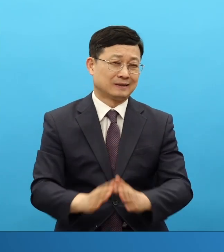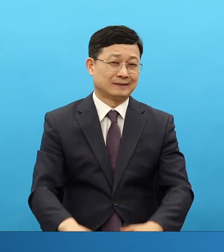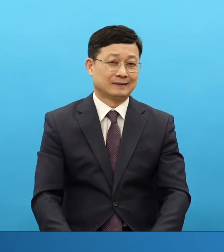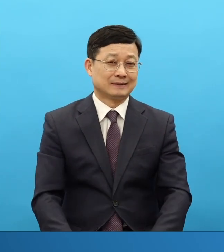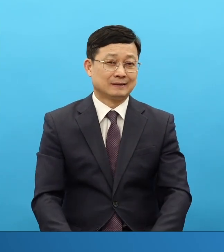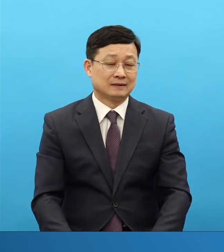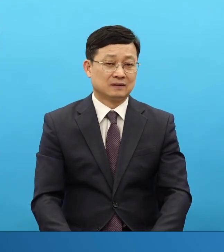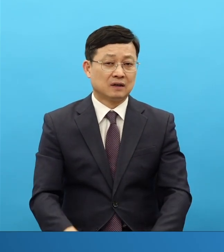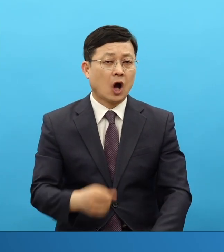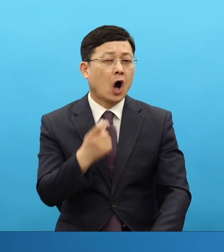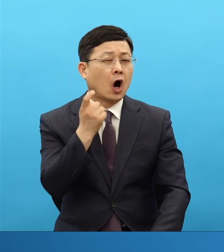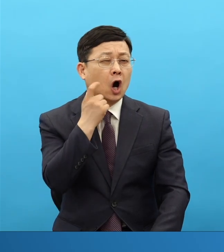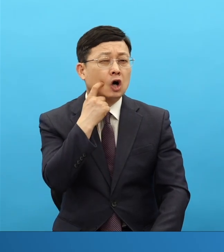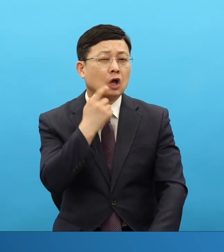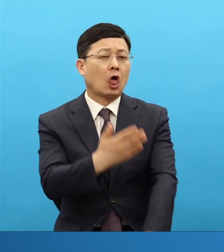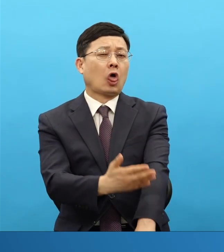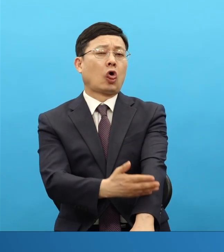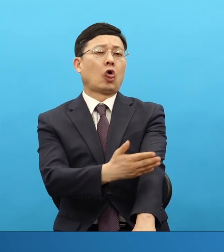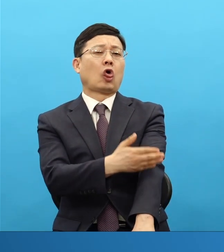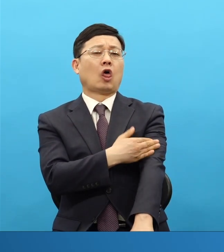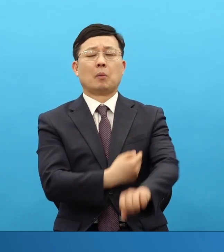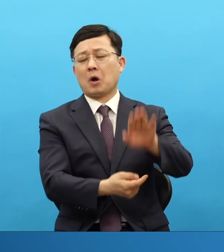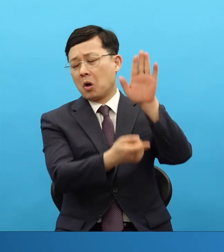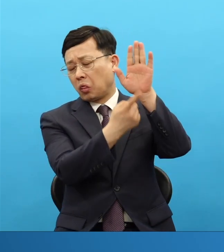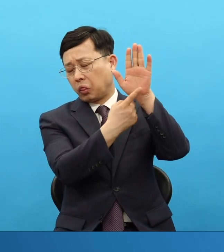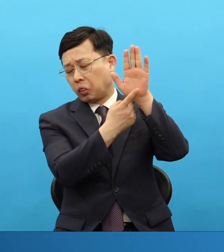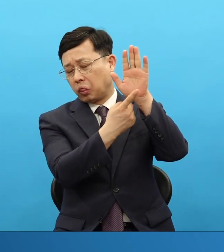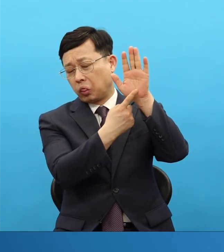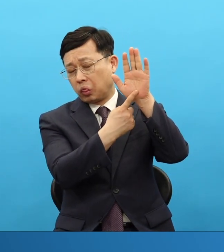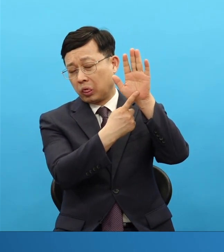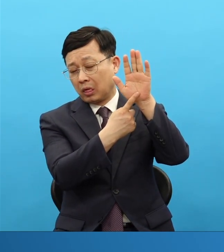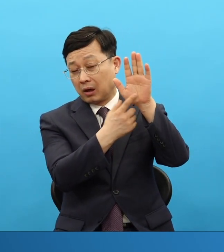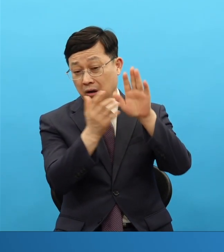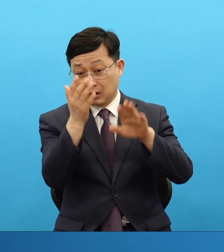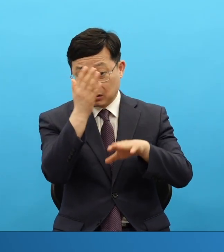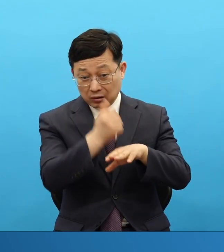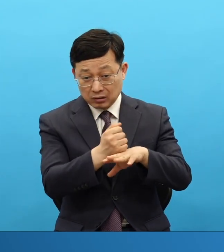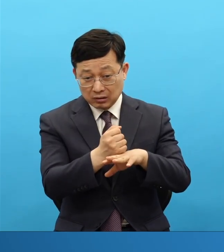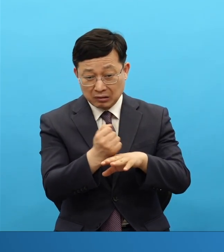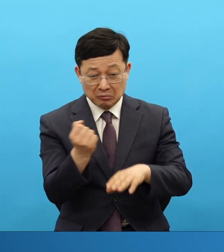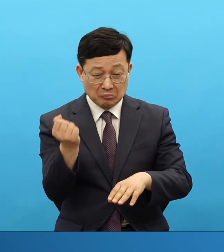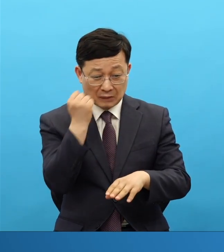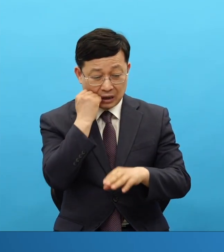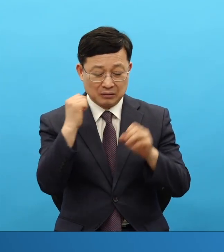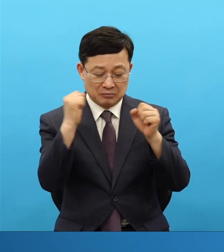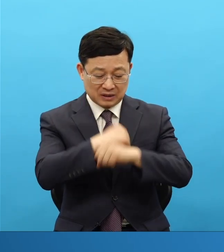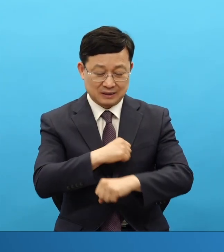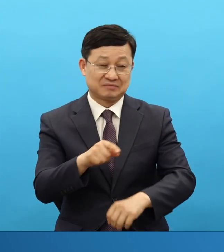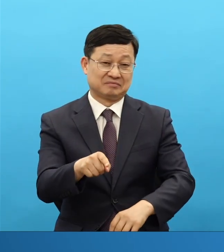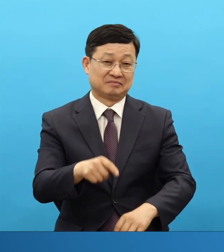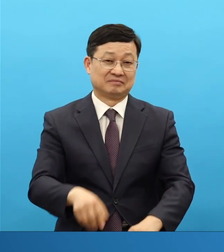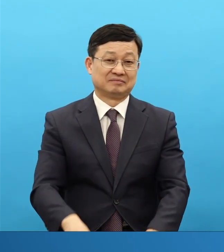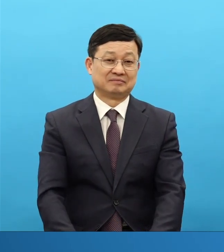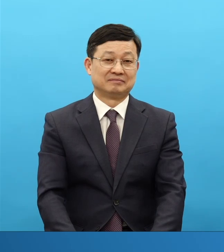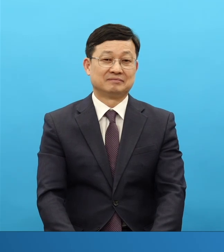있던데요. 그거는 오래 못 갑니다. There are some people who are just full of hot air. They try to instigate the people to come. That's not going to last